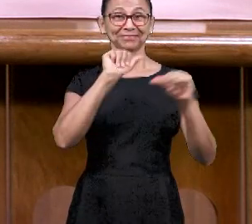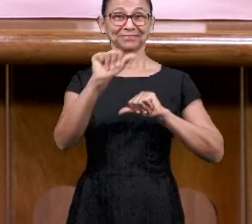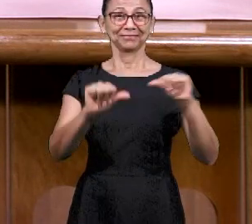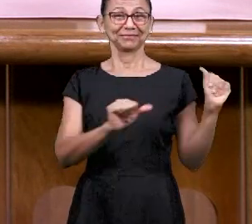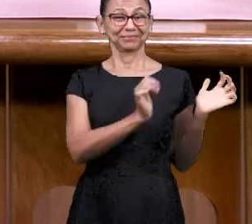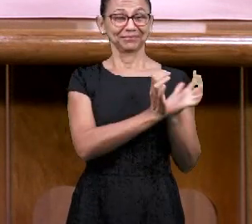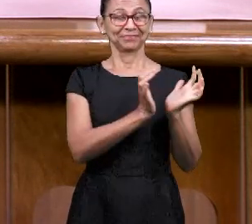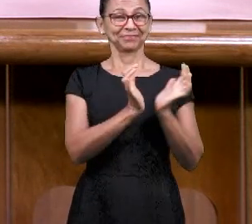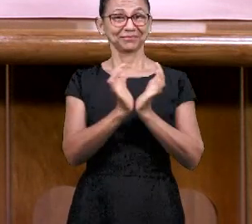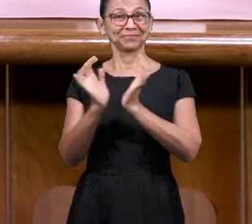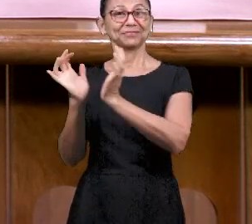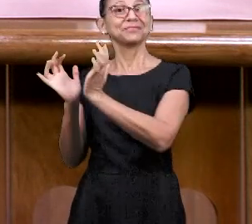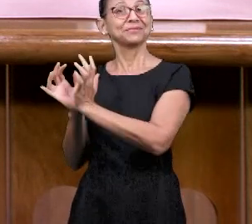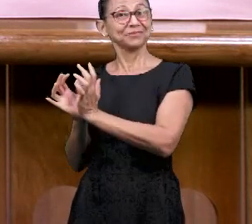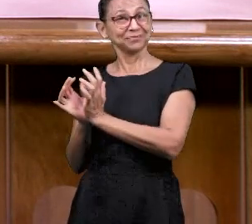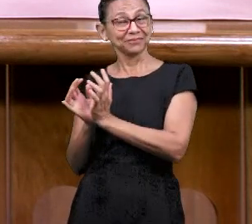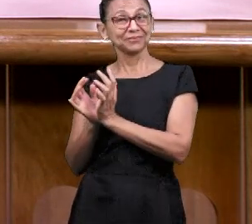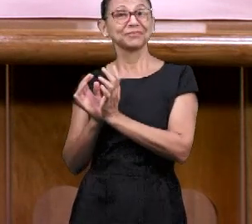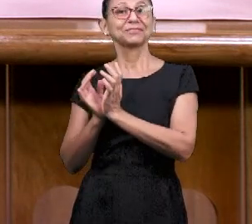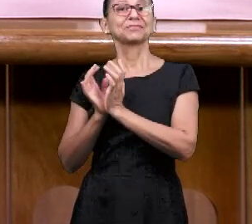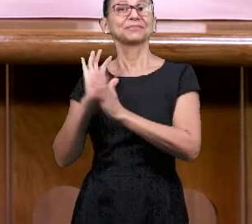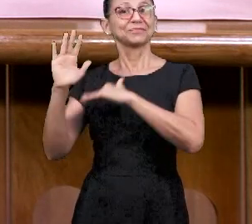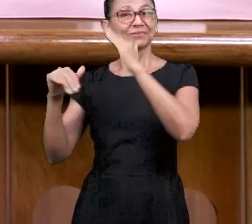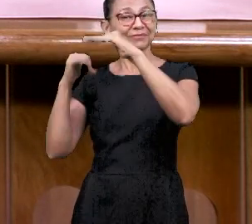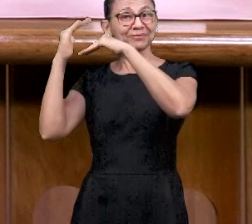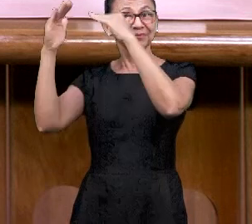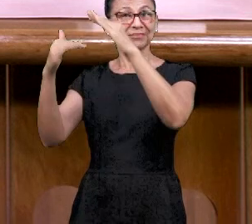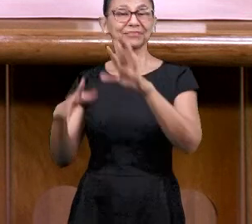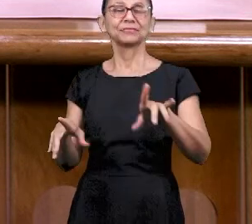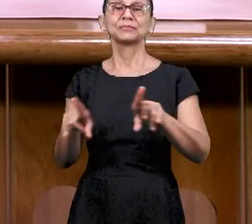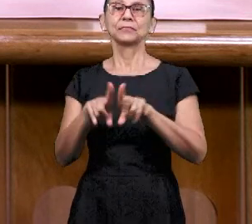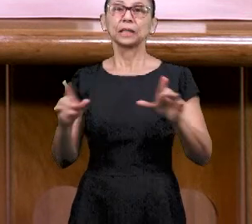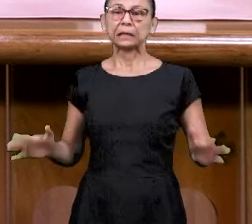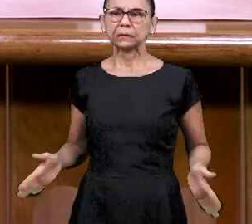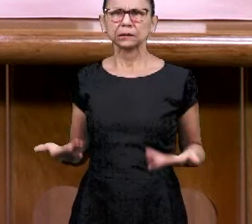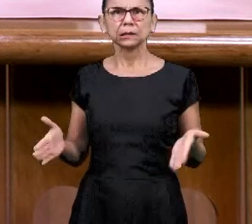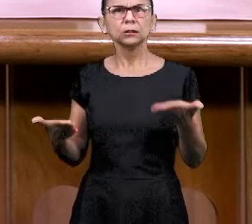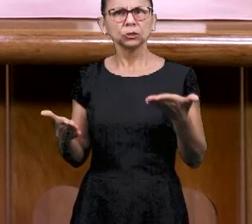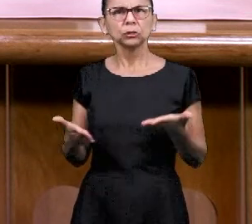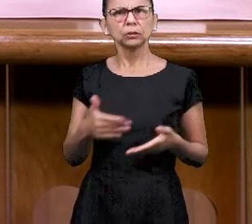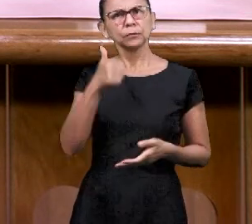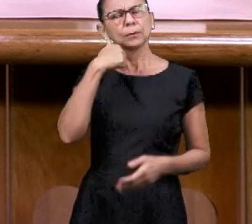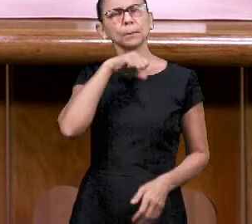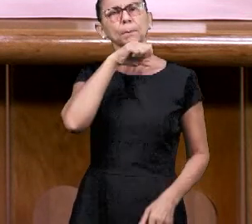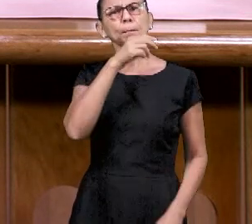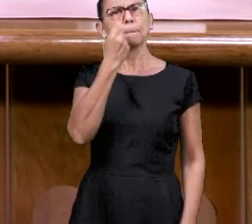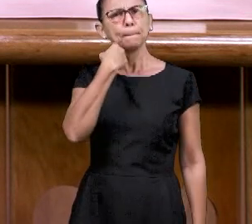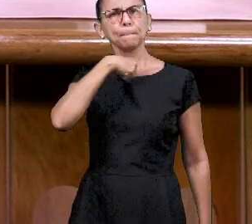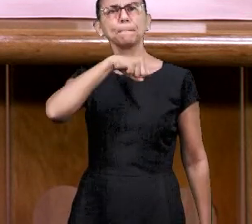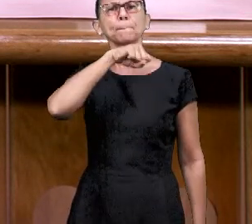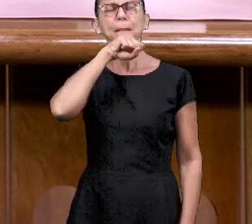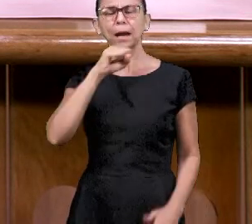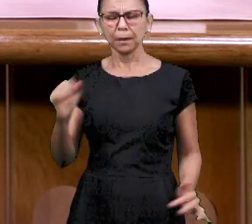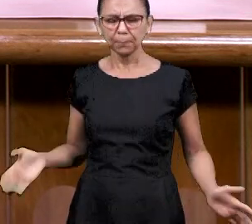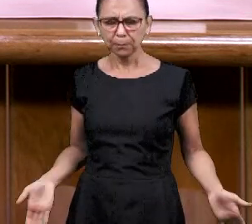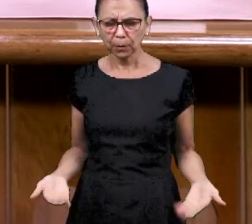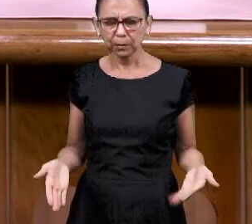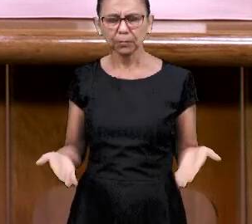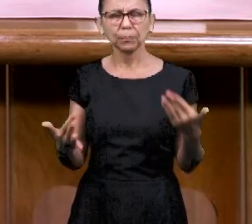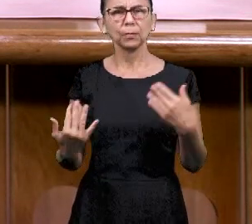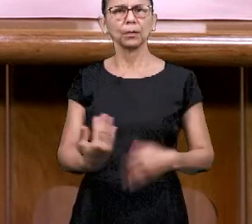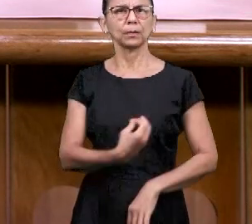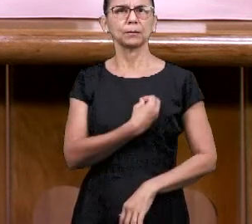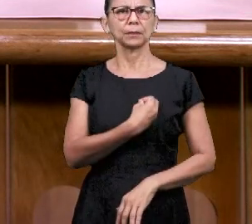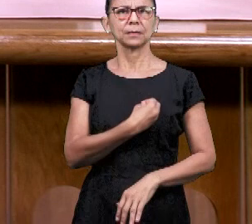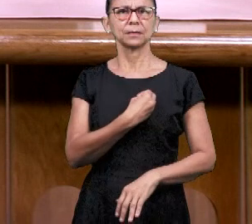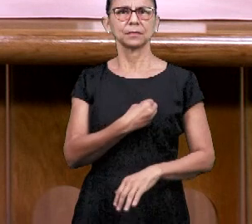dans ta présence. Nous prions toi, en demandant ta bénédiction, en priant au nom du Seigneur Jésus. Amen. Gloire à Dieu.